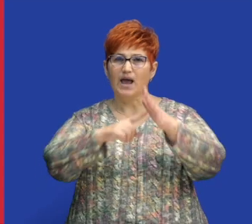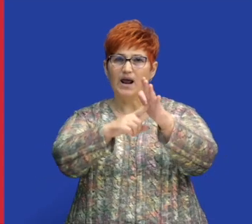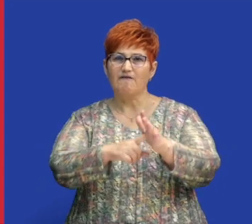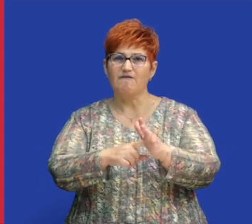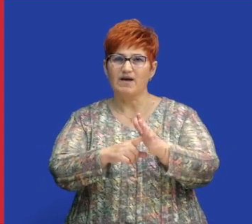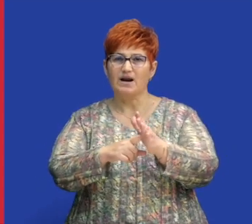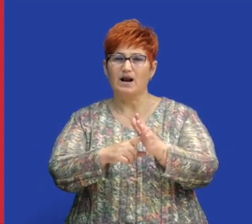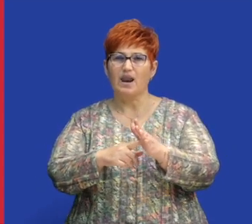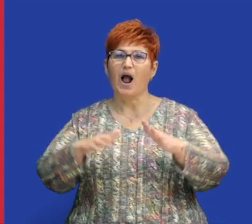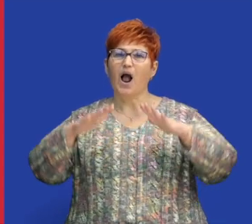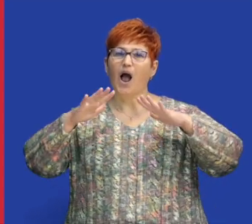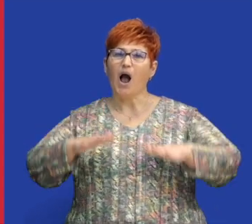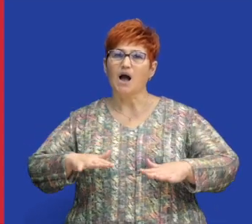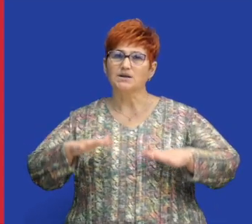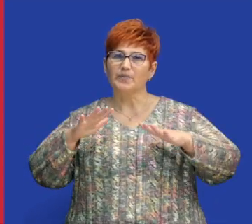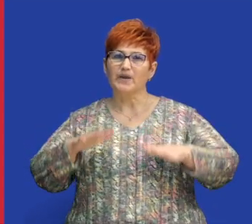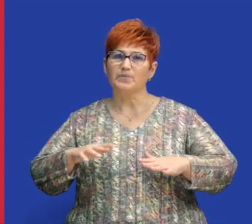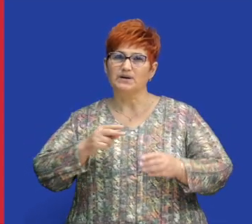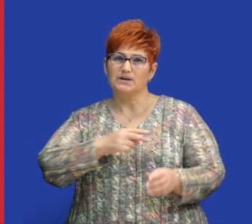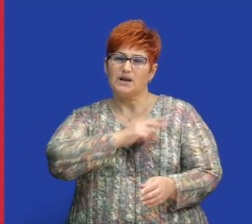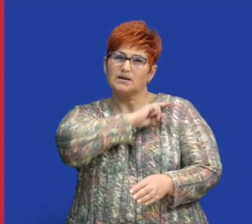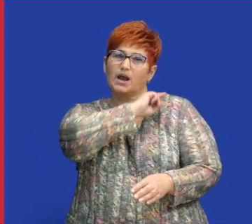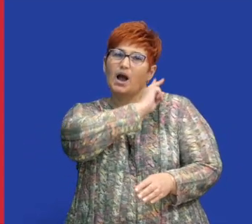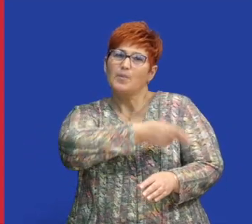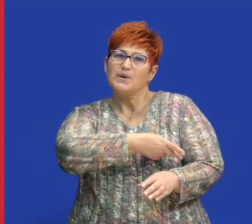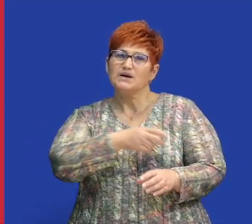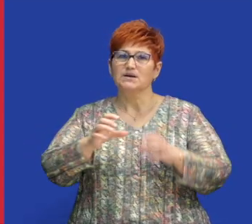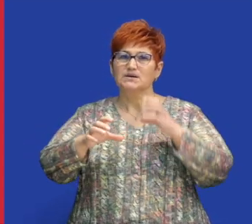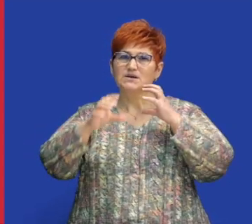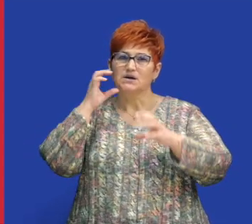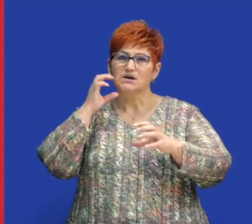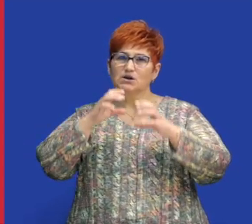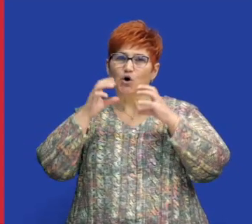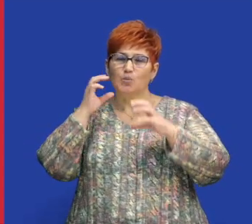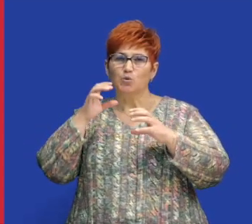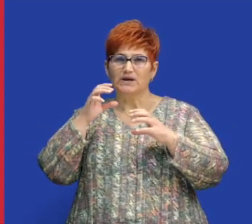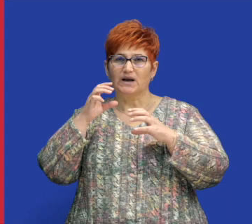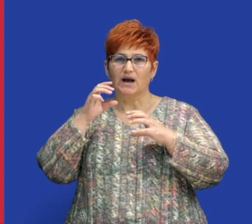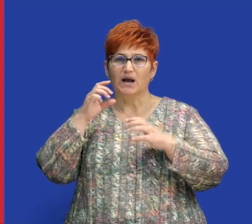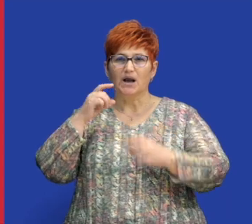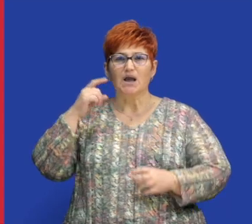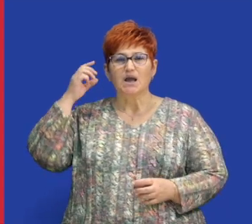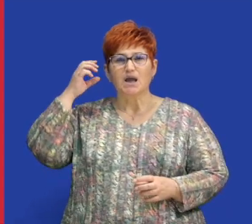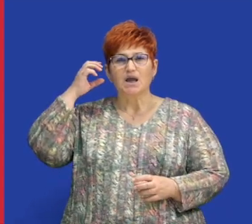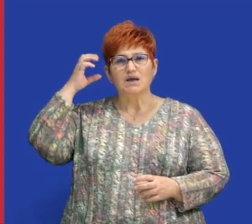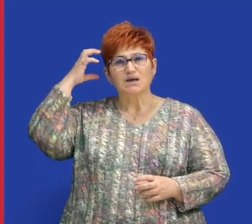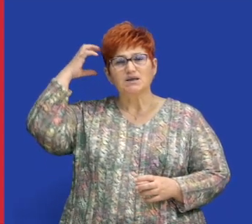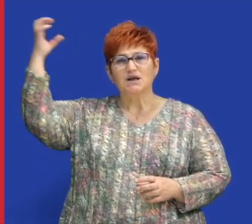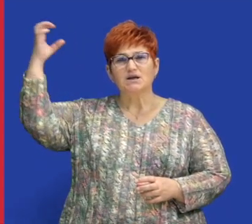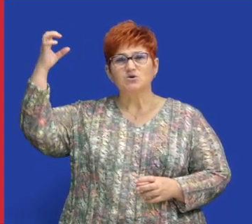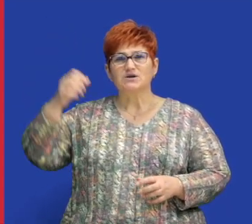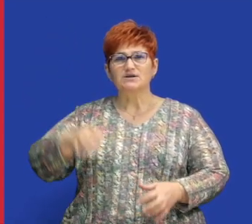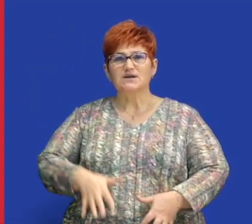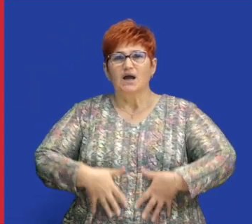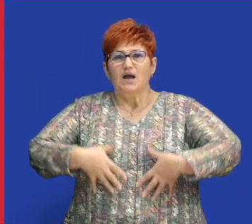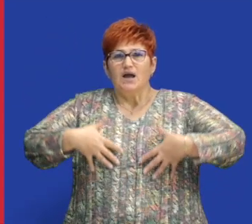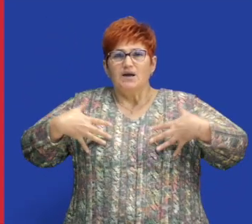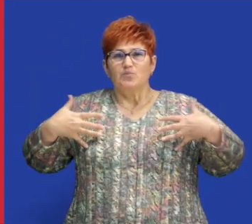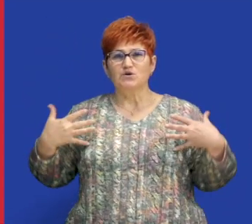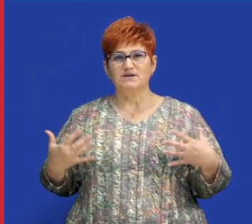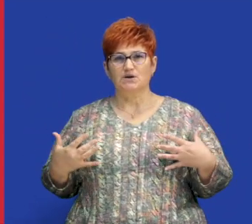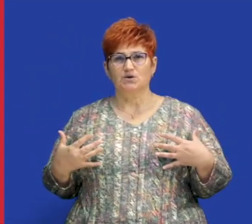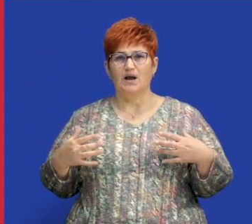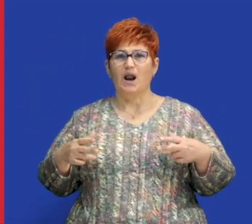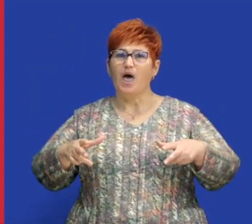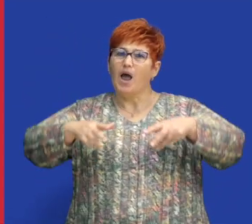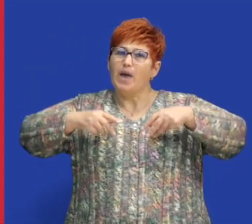virága megfelelő. Otthoni meghívásnál csokoládé, virága háziasszony számára, márkásból a ház urának, mivel a